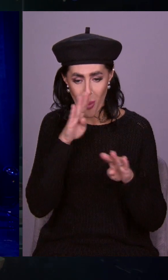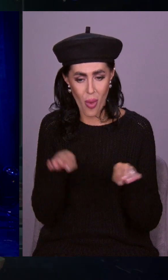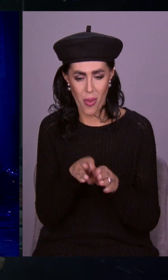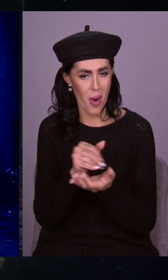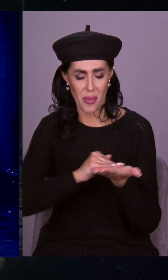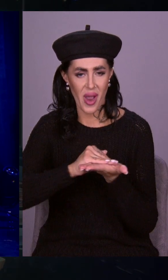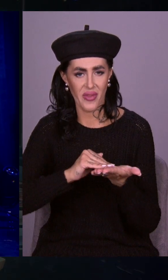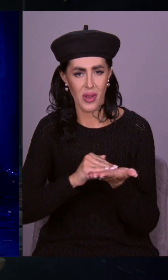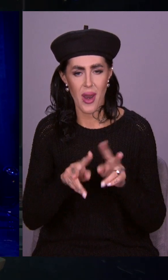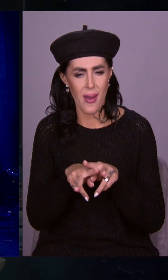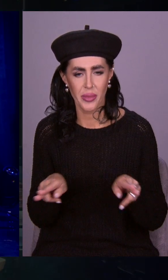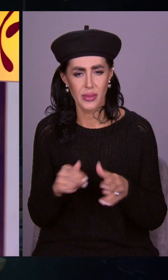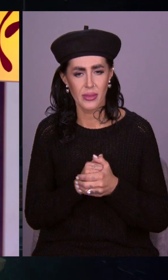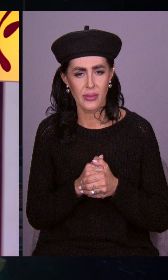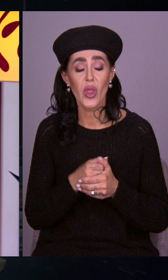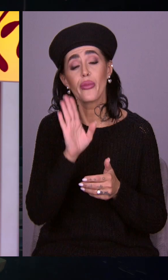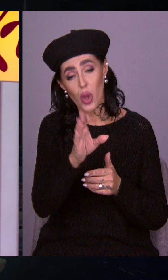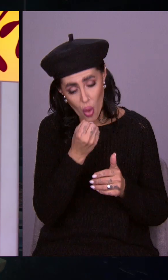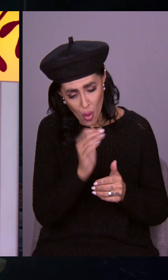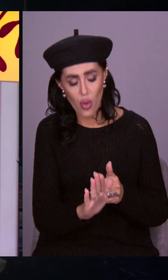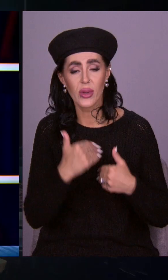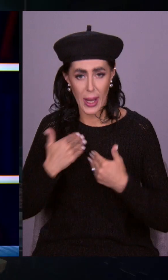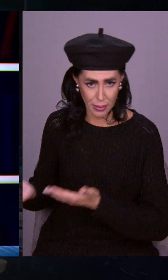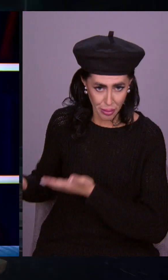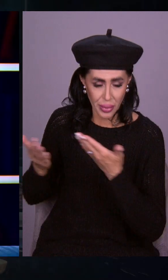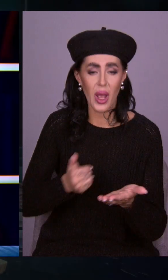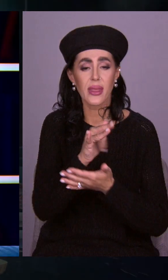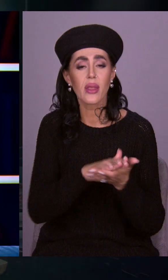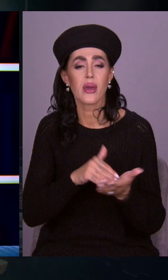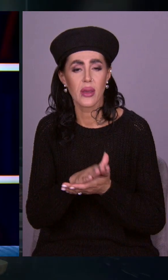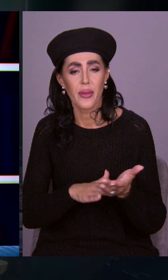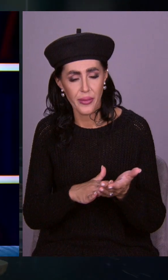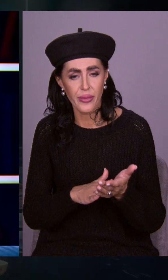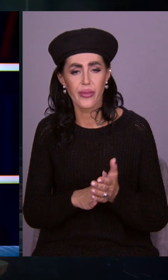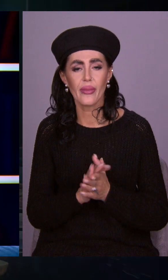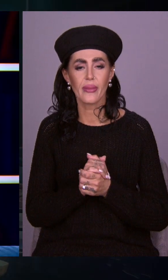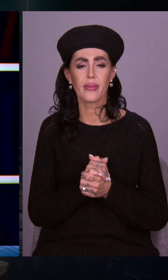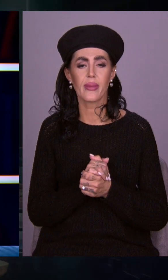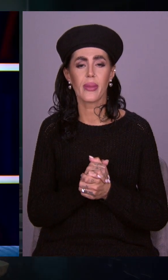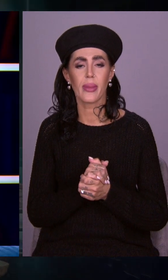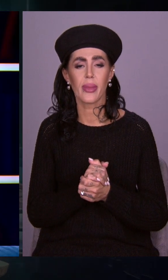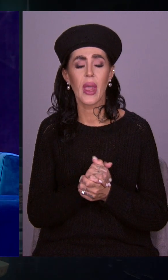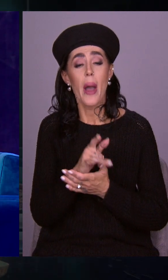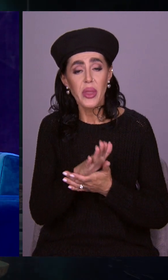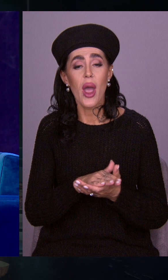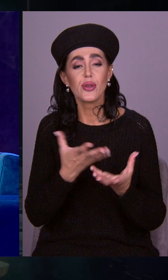Ренесанс, власне. Добре, вони, розквіт. Ми їх покличемо. Я так розумію, зараз буде топ-3 митців, яких ми покличемо. Добре, добре. Не